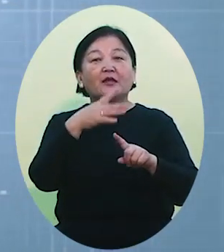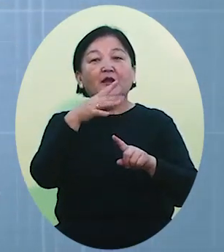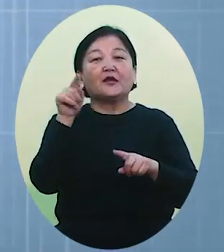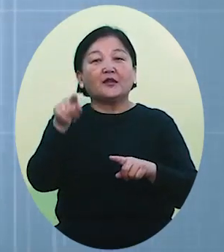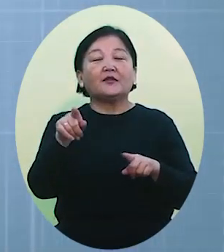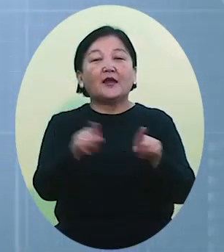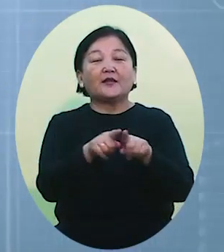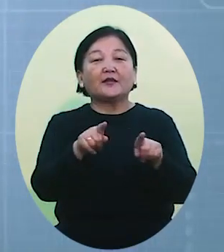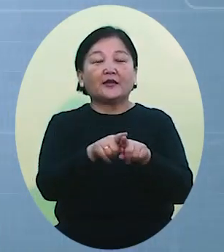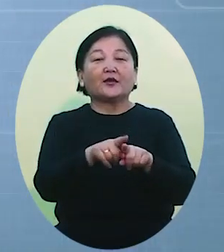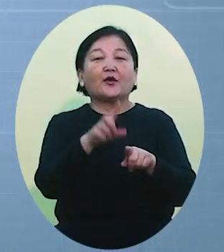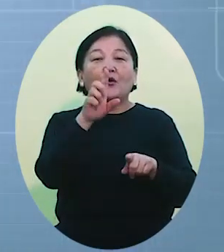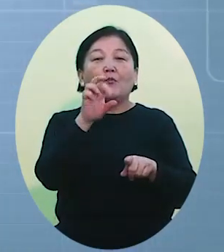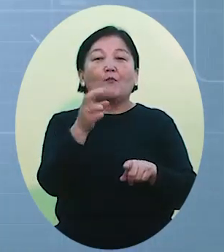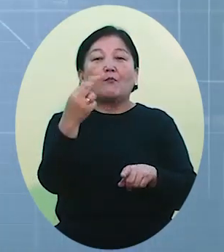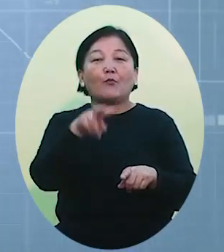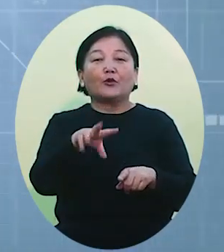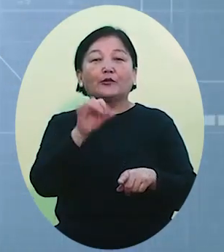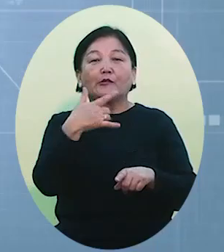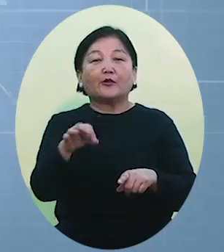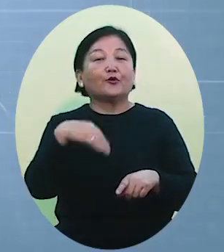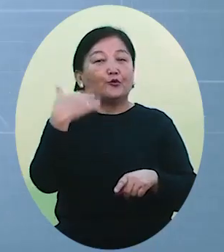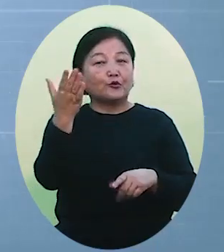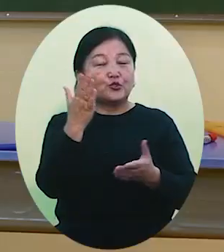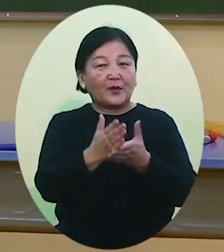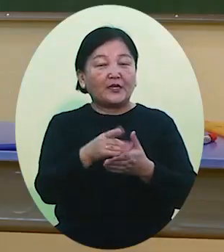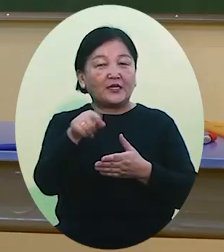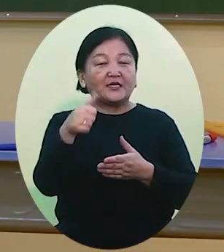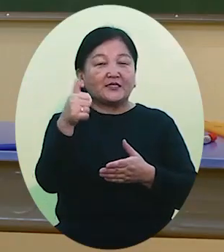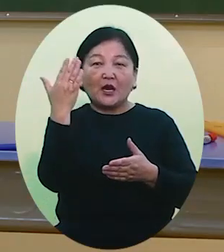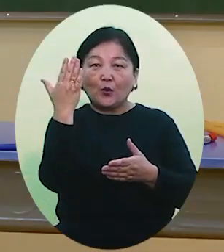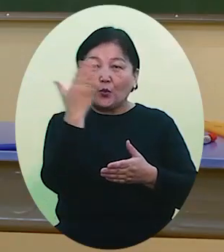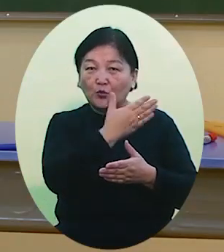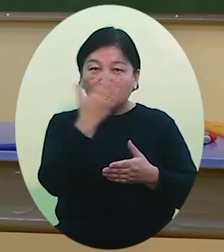байгаамаа. За энэ бодлогыг маш цаа уншаад тэмдэглээд